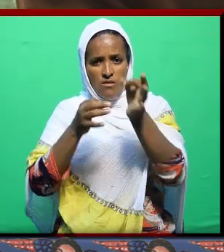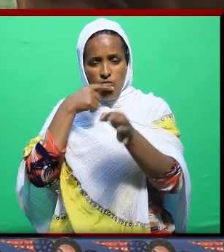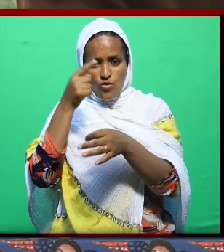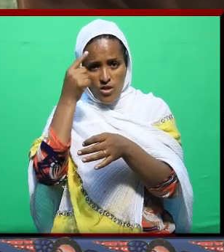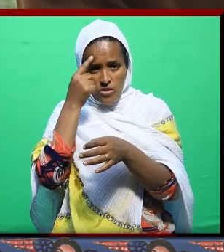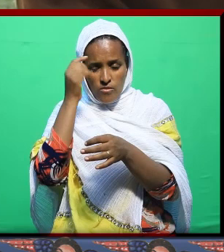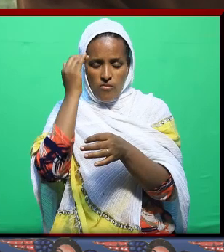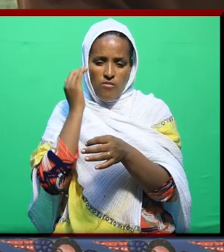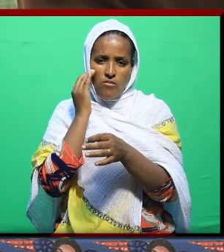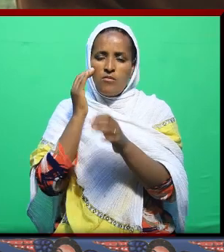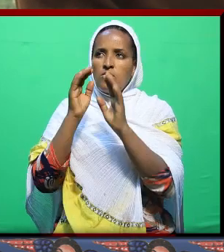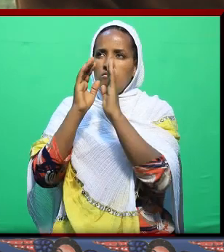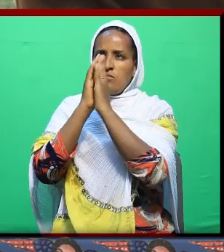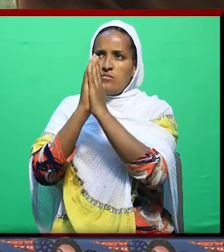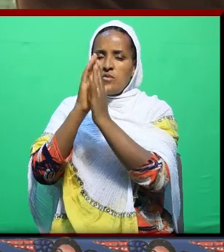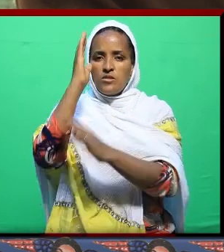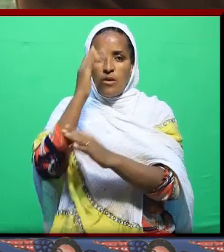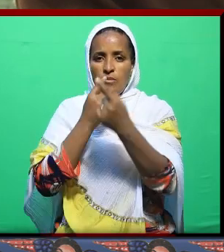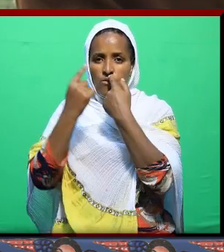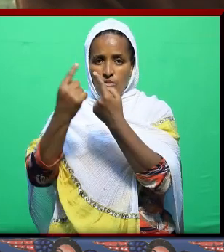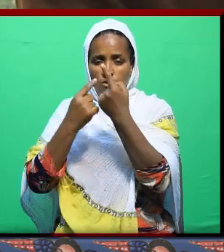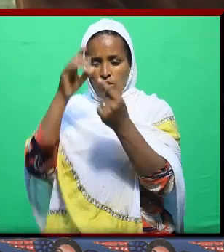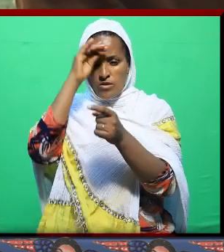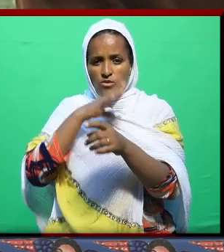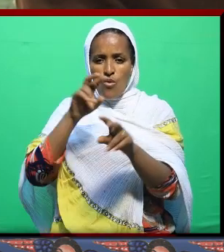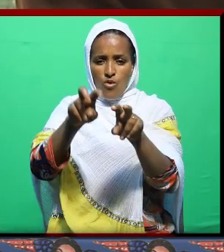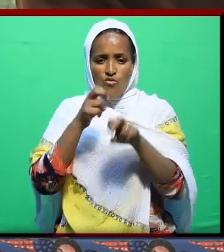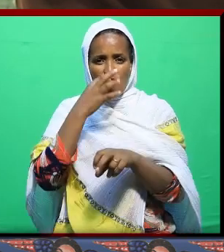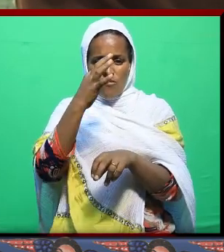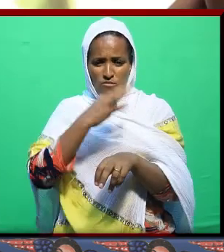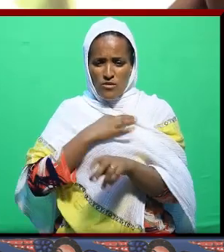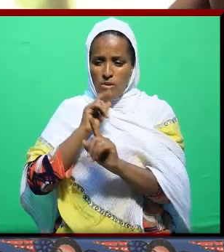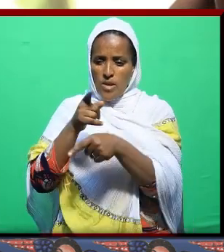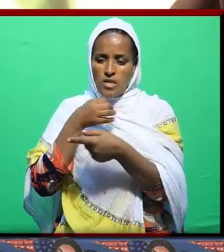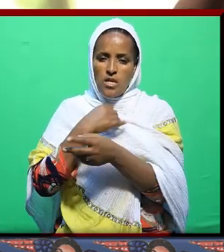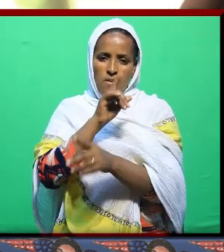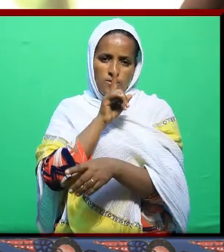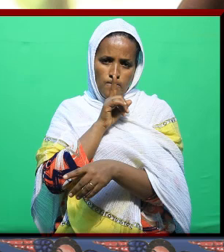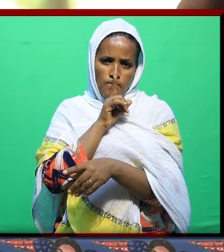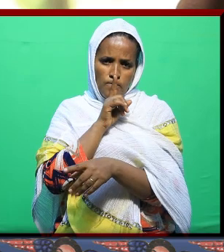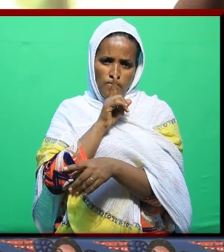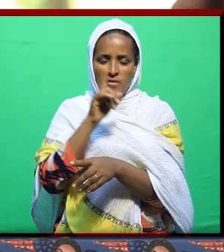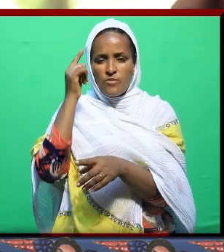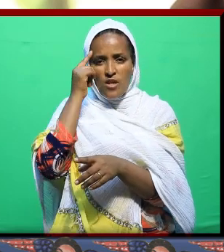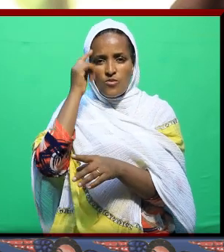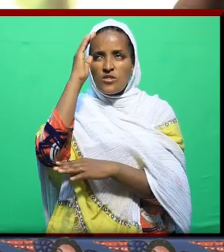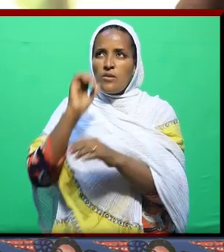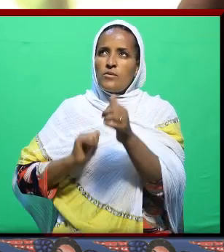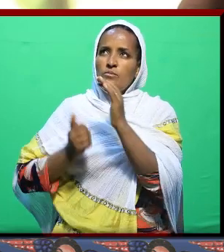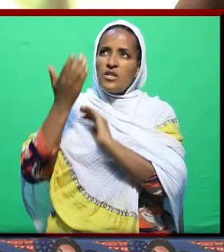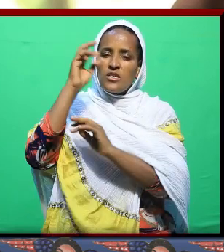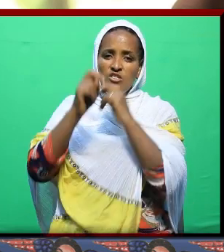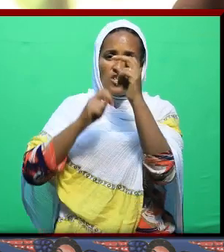ሲታሰብ በአርምሞ ከእግዚአብሔር ጋር በመነጋገር ሰዎች ክፉ ሲናገሯቸው እንኳን ለሰዎች ክፉ ልባ በመመለስ የሚታሰበው